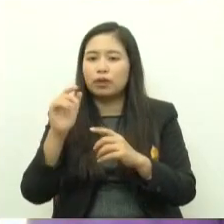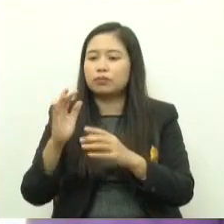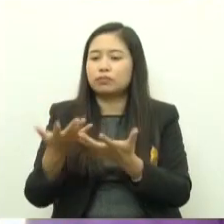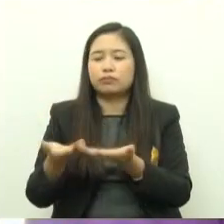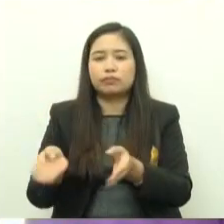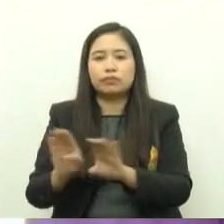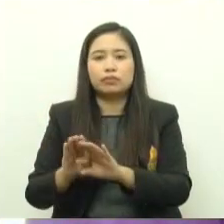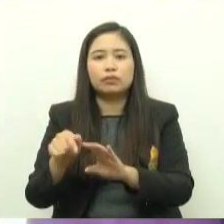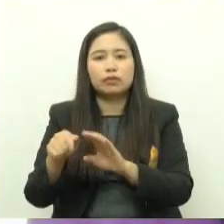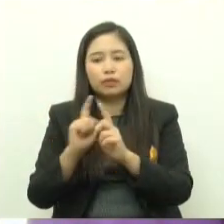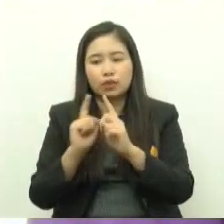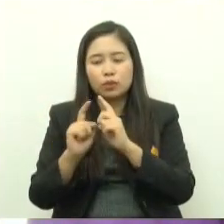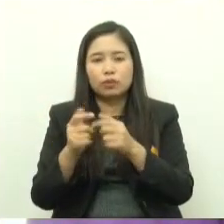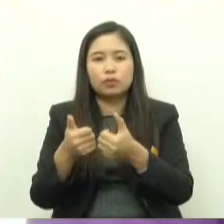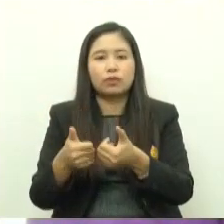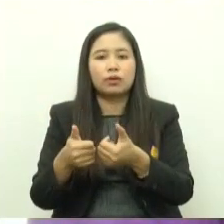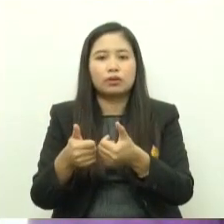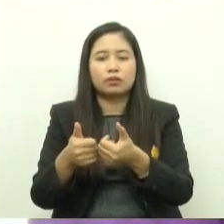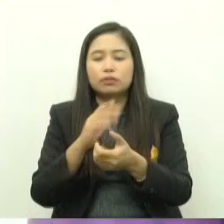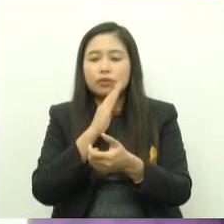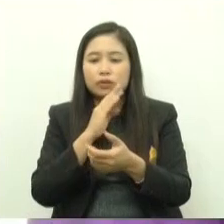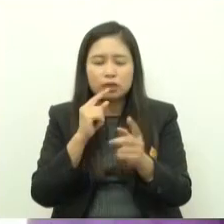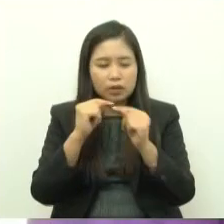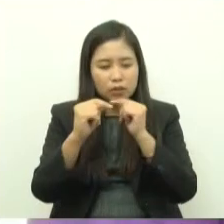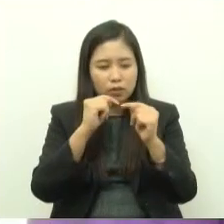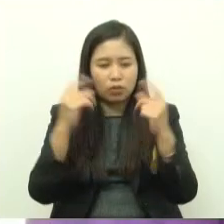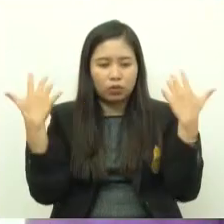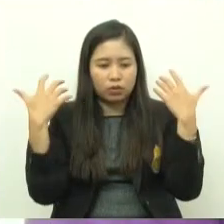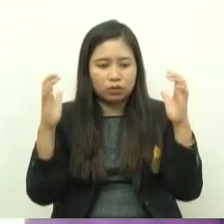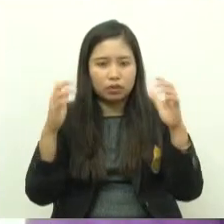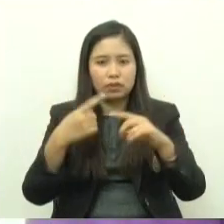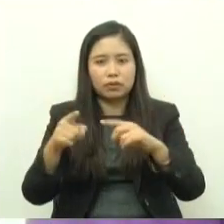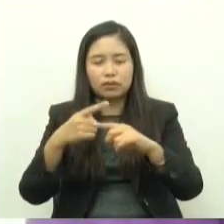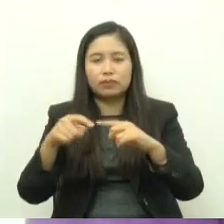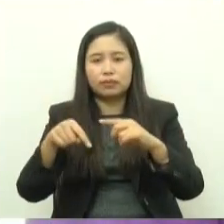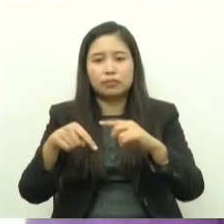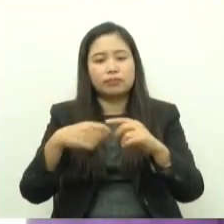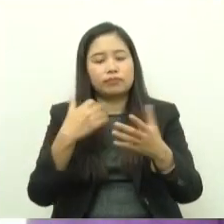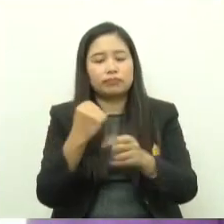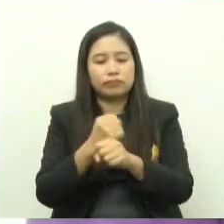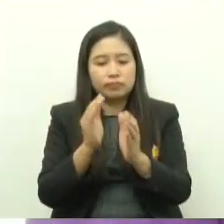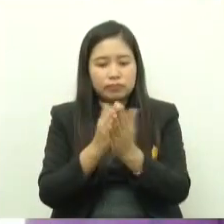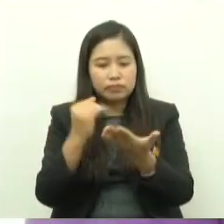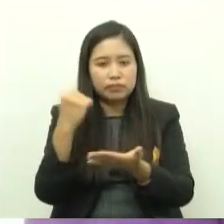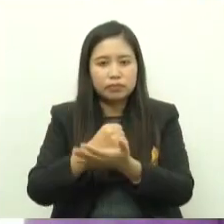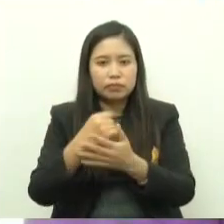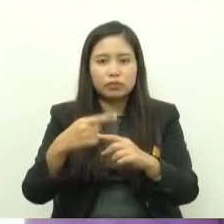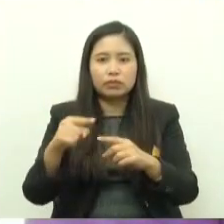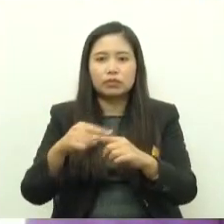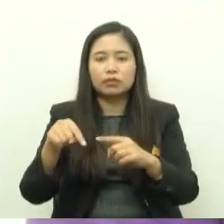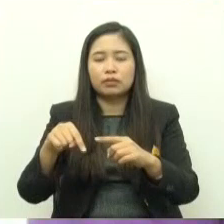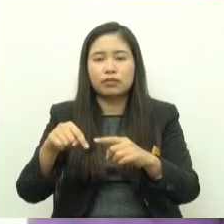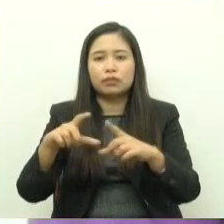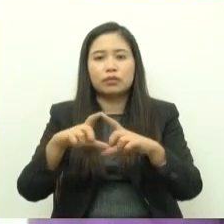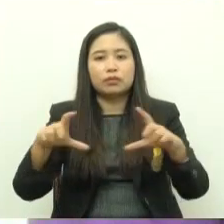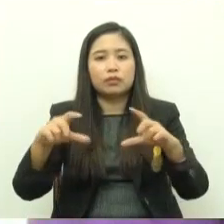สารได้เวลาที่อจะต้องไปติดต่อราชการหรือว่าแม้แต่การบอกอาการเจ็บป่วยของตนเองให้กับอ่าคุณ